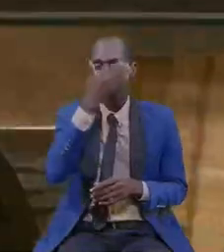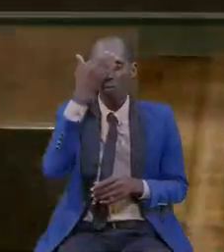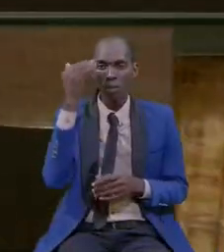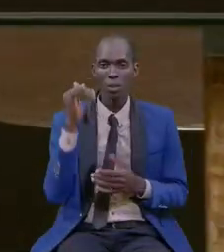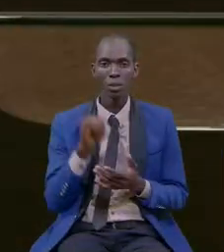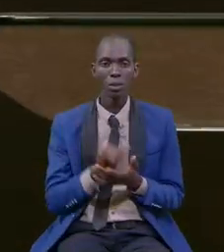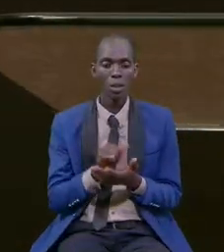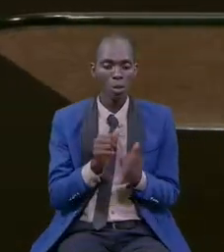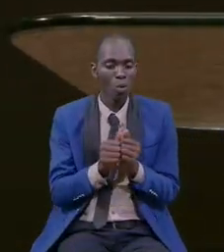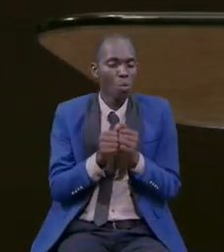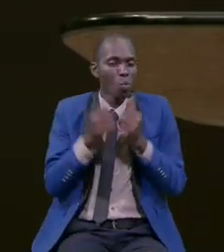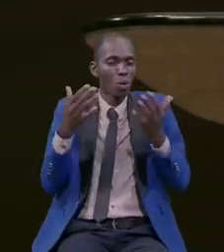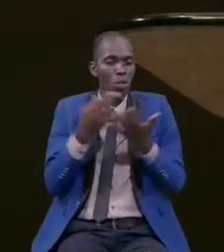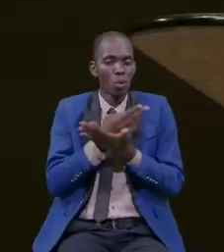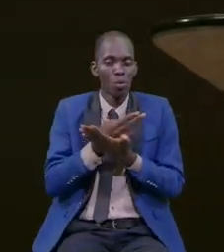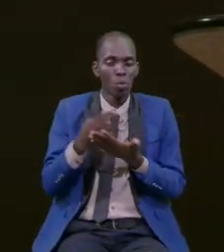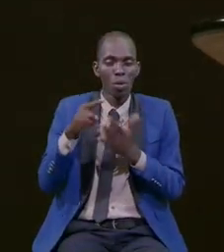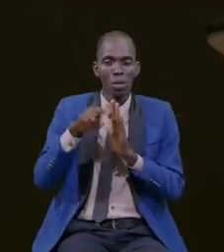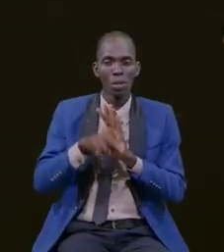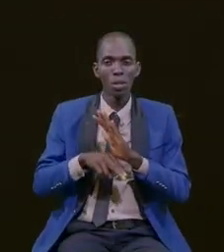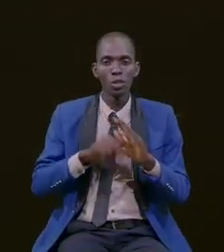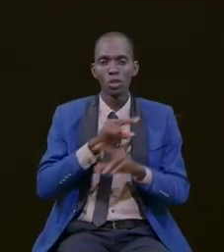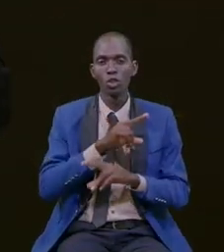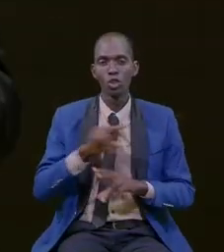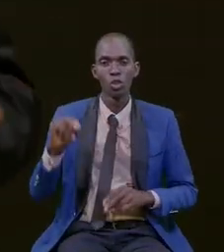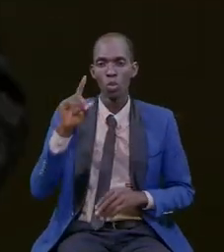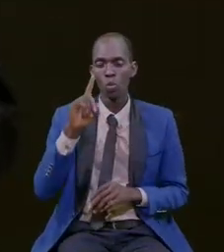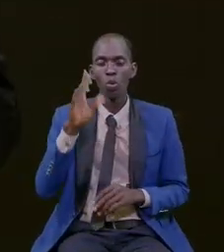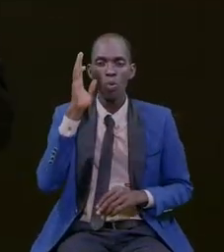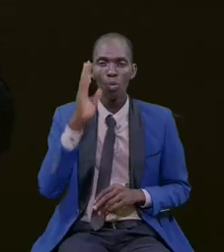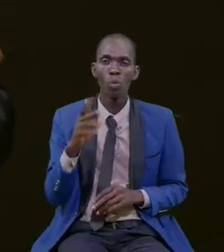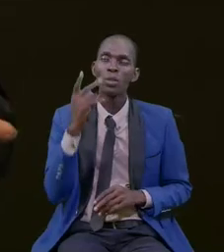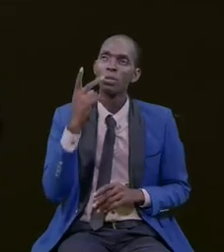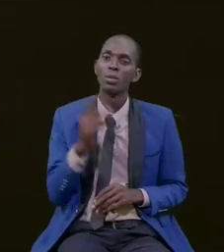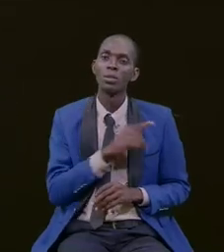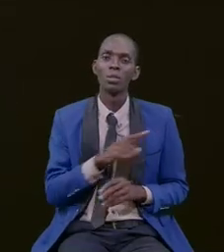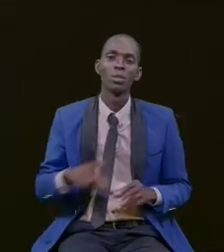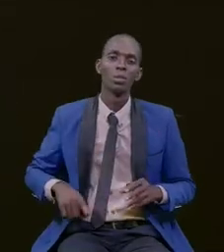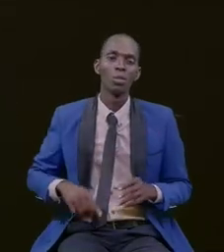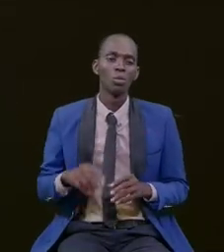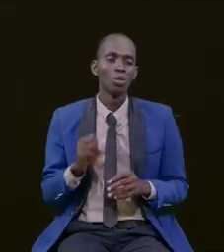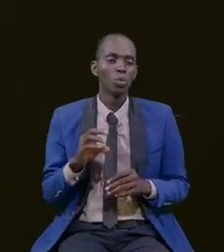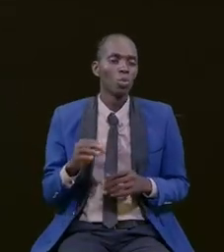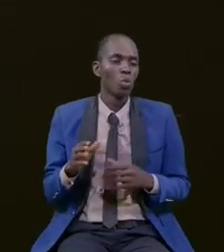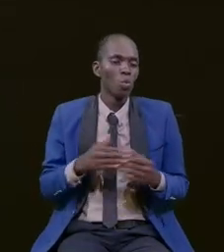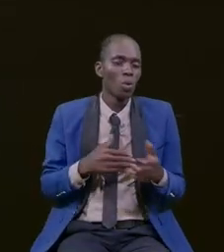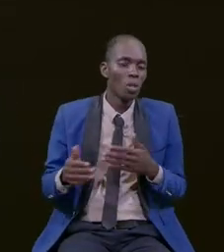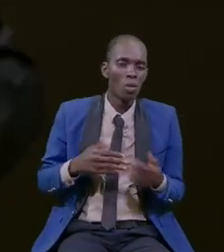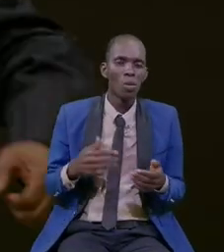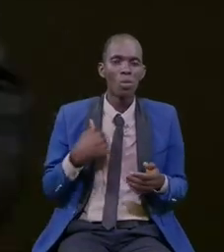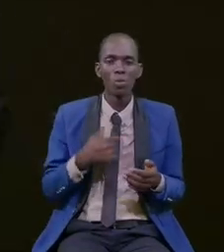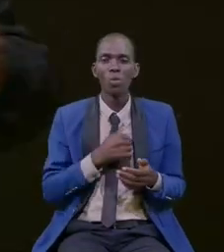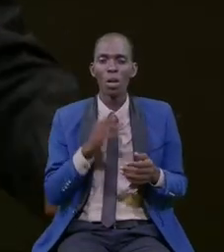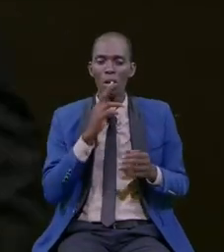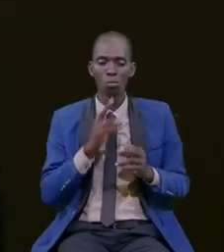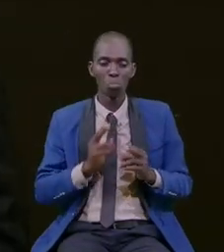sainteté personne ne peut voir le Seigneur alors quel que soit ce que nous sommes en train de courir pour de posséder tout ce que nous